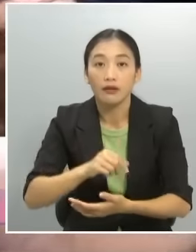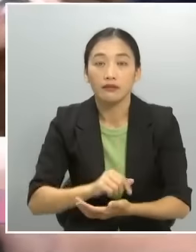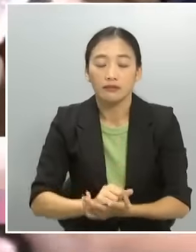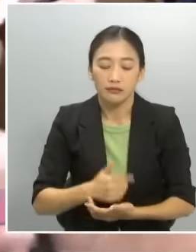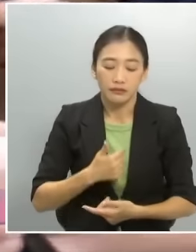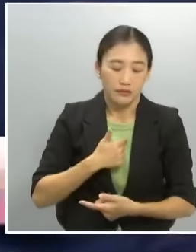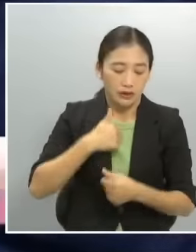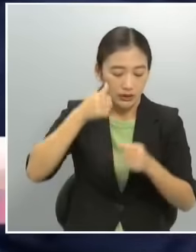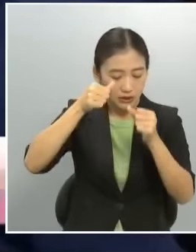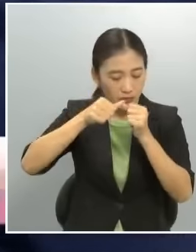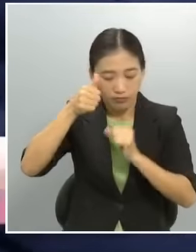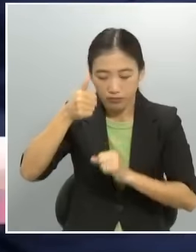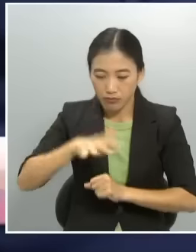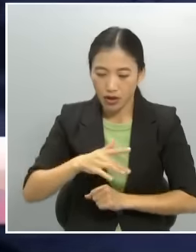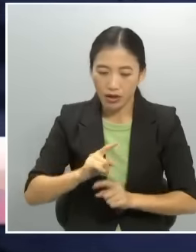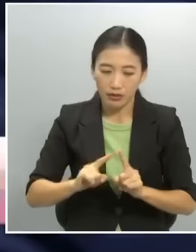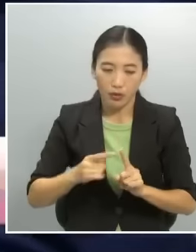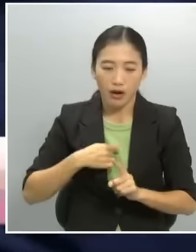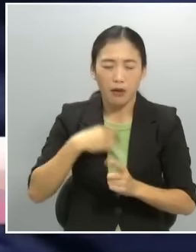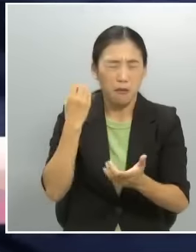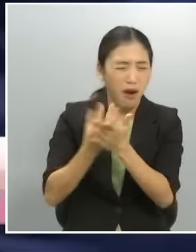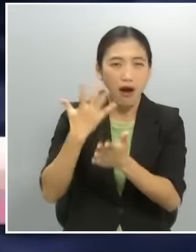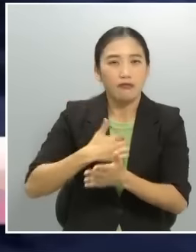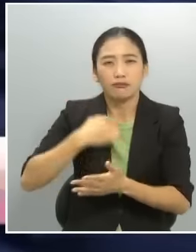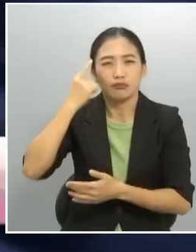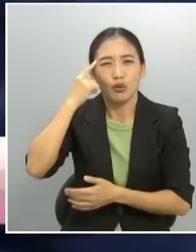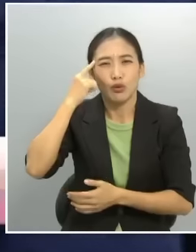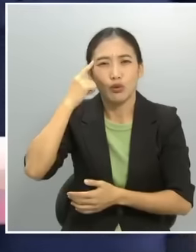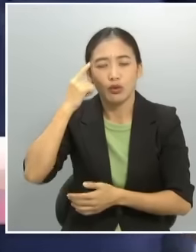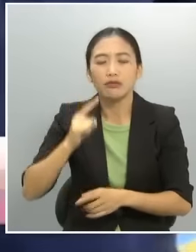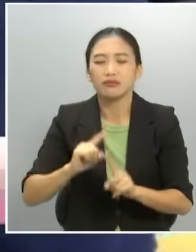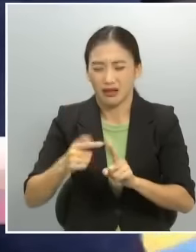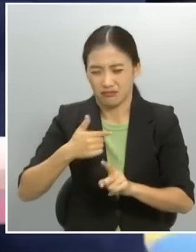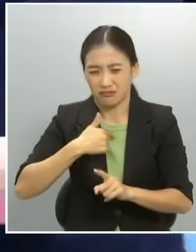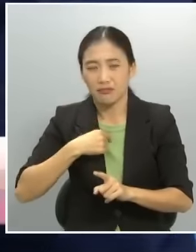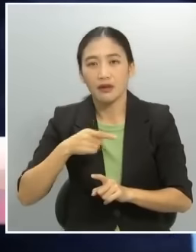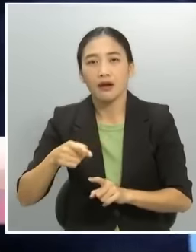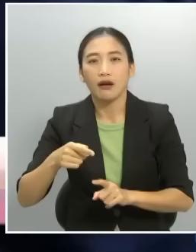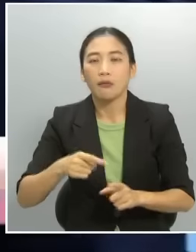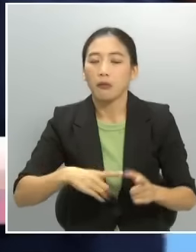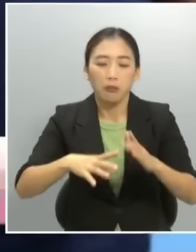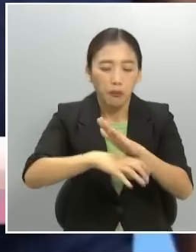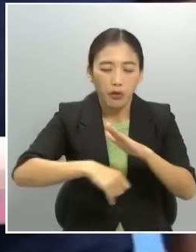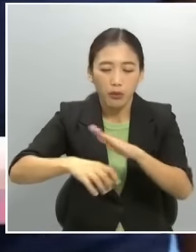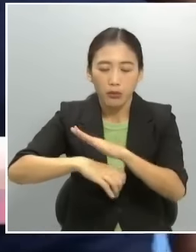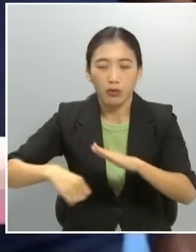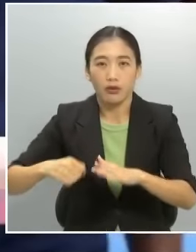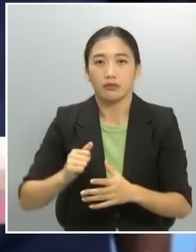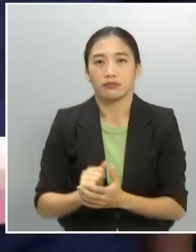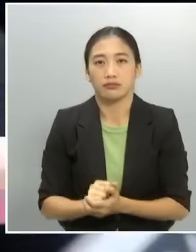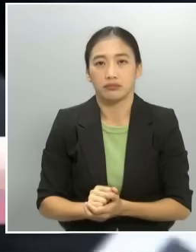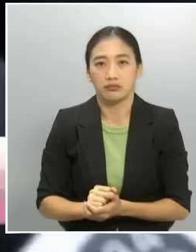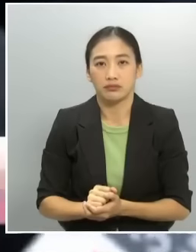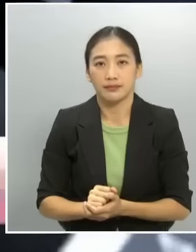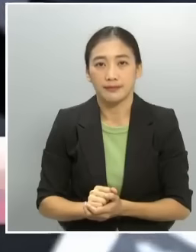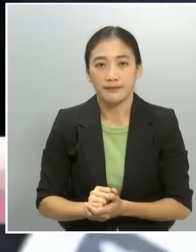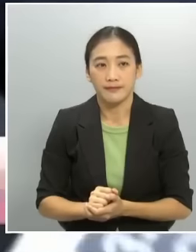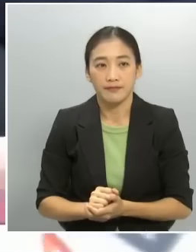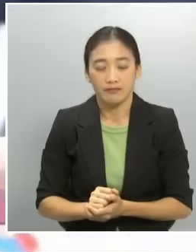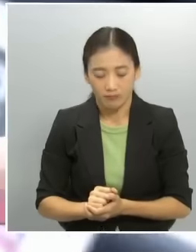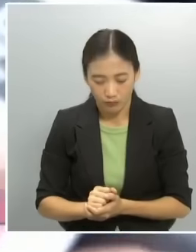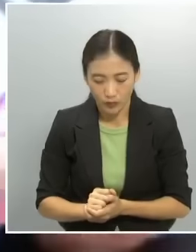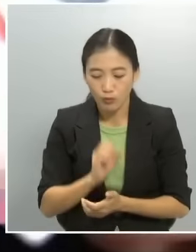จำไม่ได้ครับ ผู้จัดแจ้งวัดด่านไหม หลายๆด่านหลายๆด่าน นะแต่หลักๆก็เป็นแจ้งวัดด่านใช่ไหม ผมขอโท